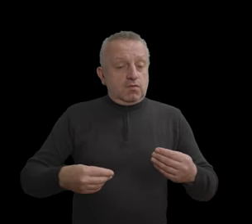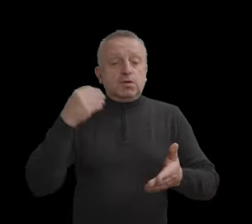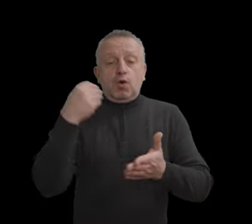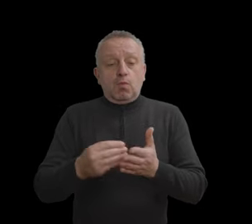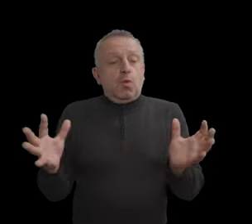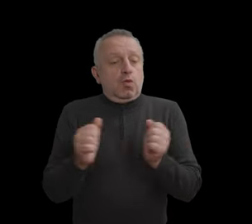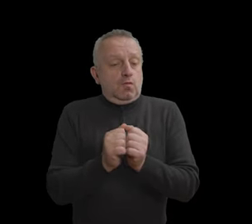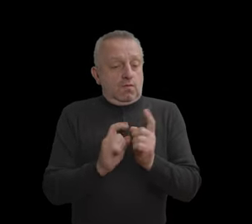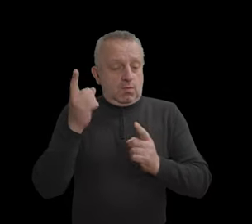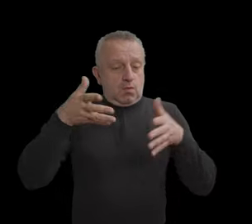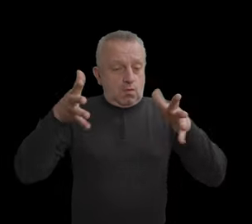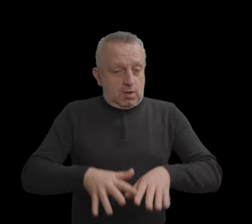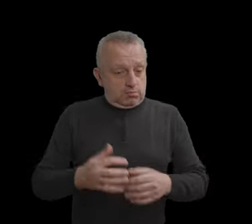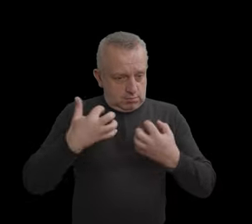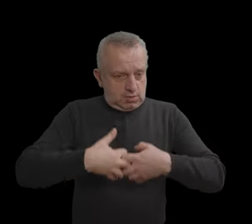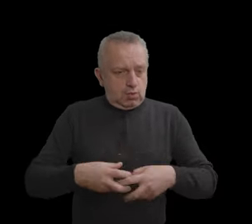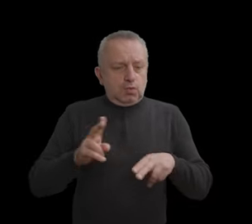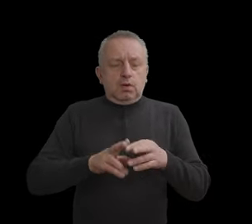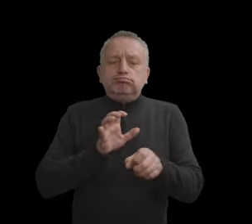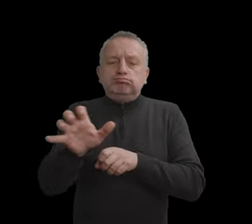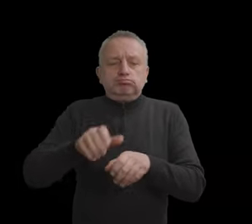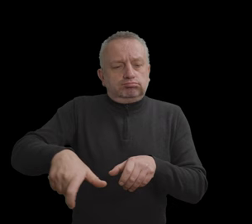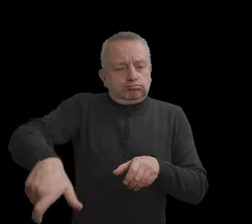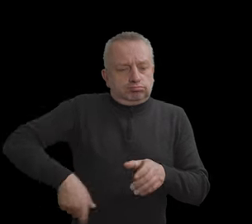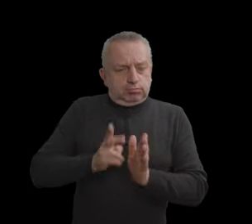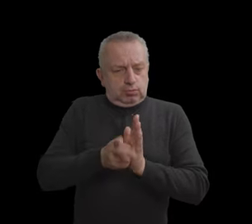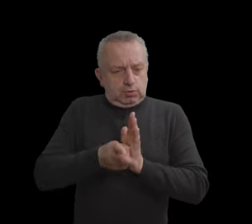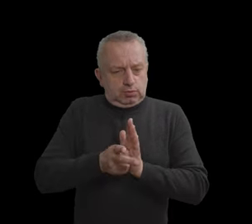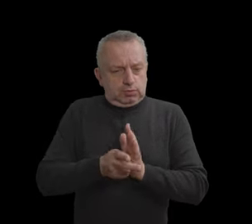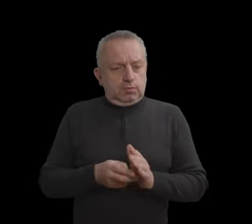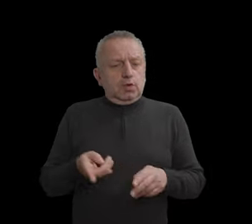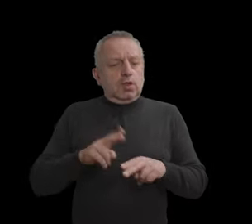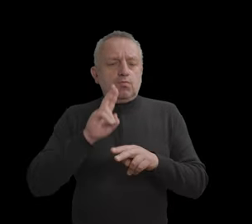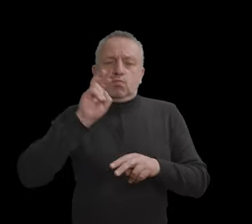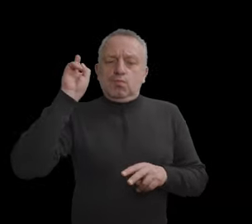przeworską fabrykę wódek, likierów i rumów księcia Andrzeja Lubomirskiego.